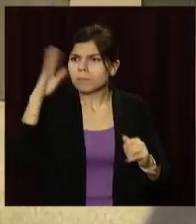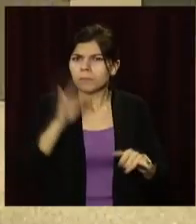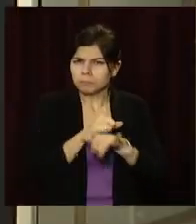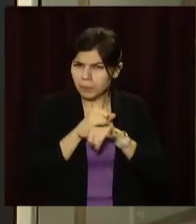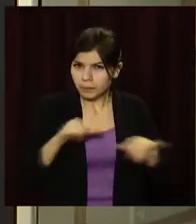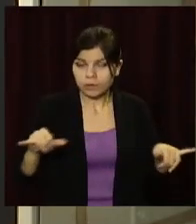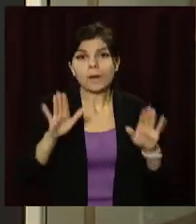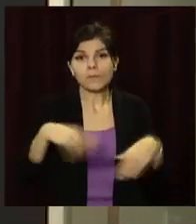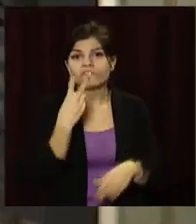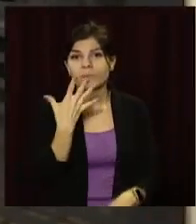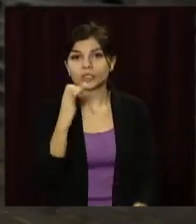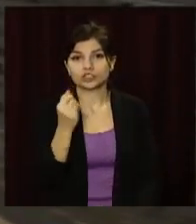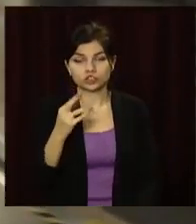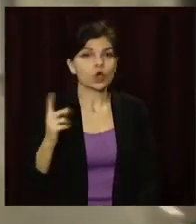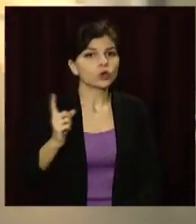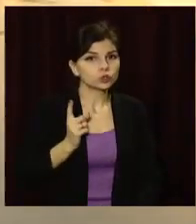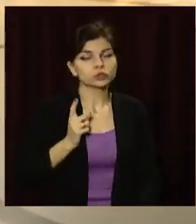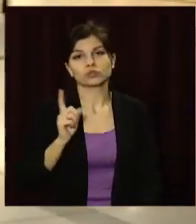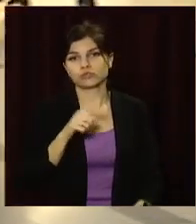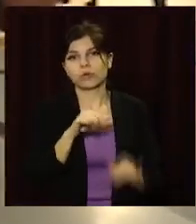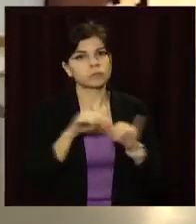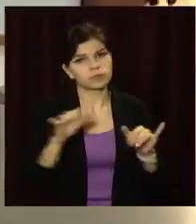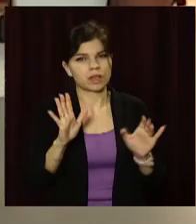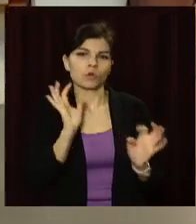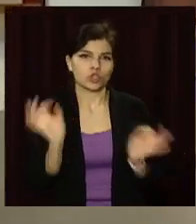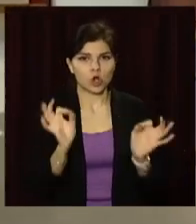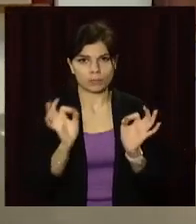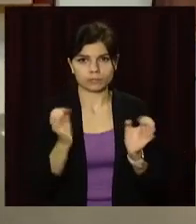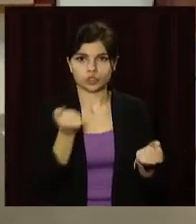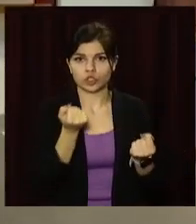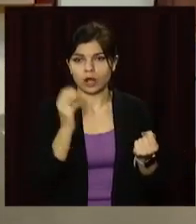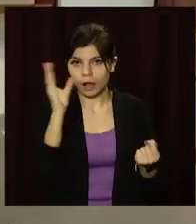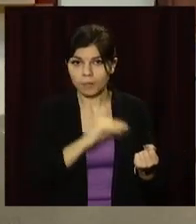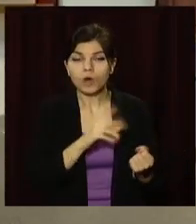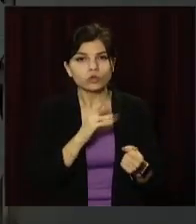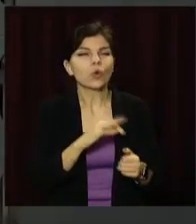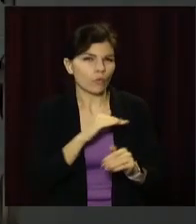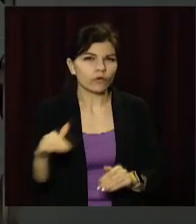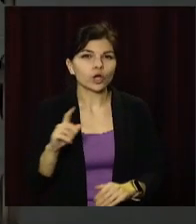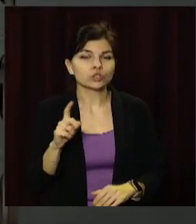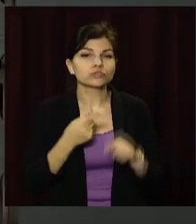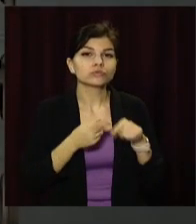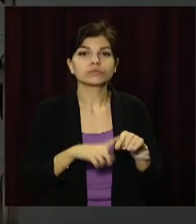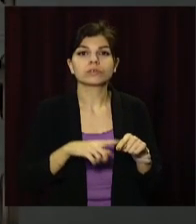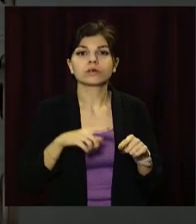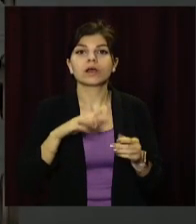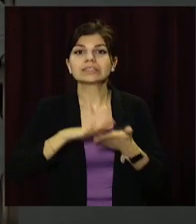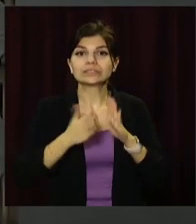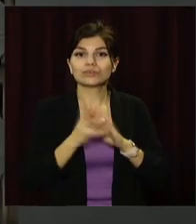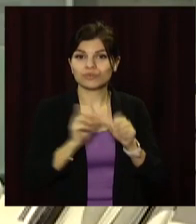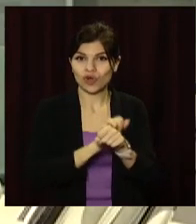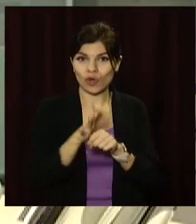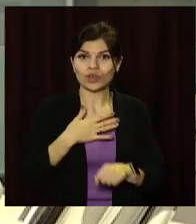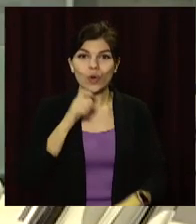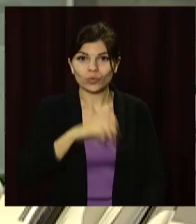погіршиться. Після 25 січня у МОЗ очікують незначне збільшення показників захворюваності. Однак переконані, глобально на ситуацію з